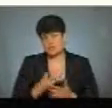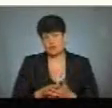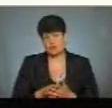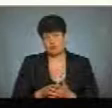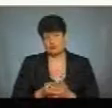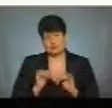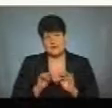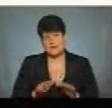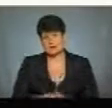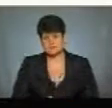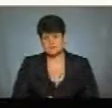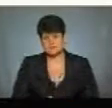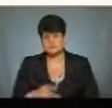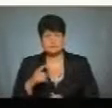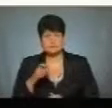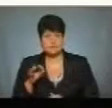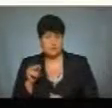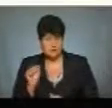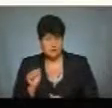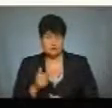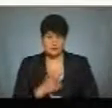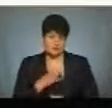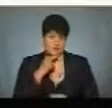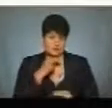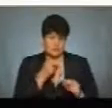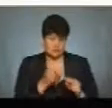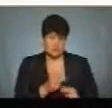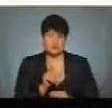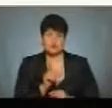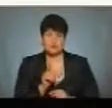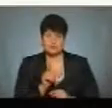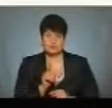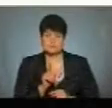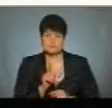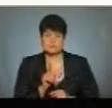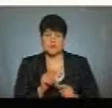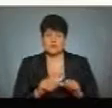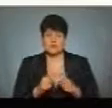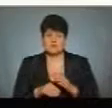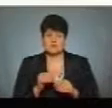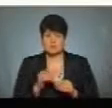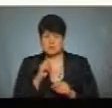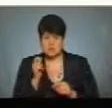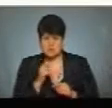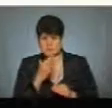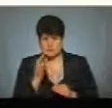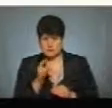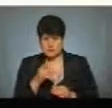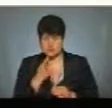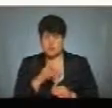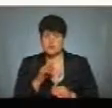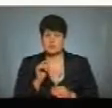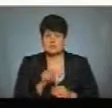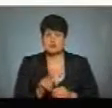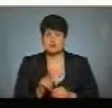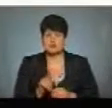свою статутну діяльність. Хоча, знову ж таки, хочемо, ну, звернути увагу, що Комітет виборців України неодноразово виступав із